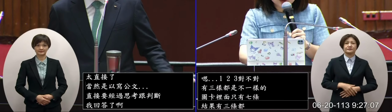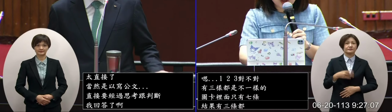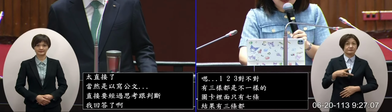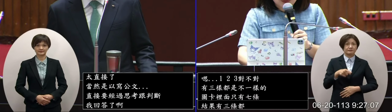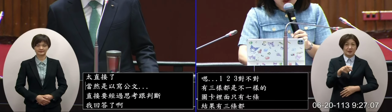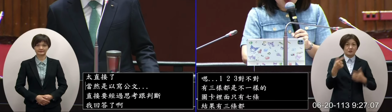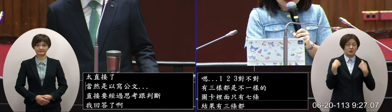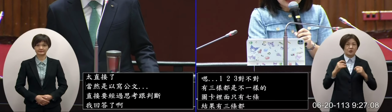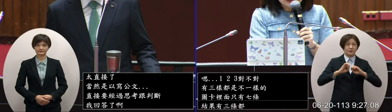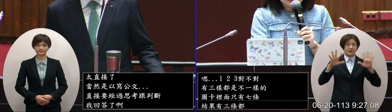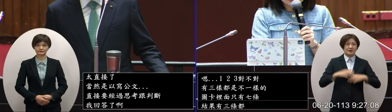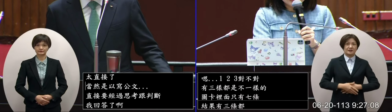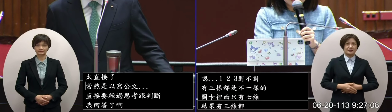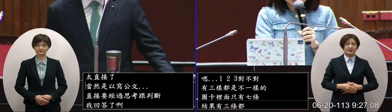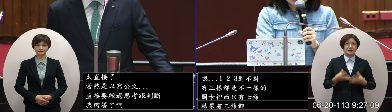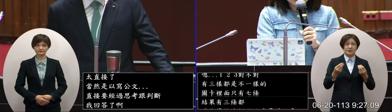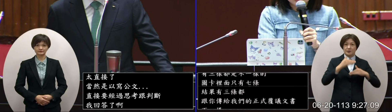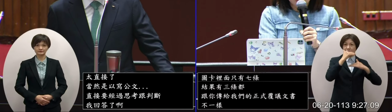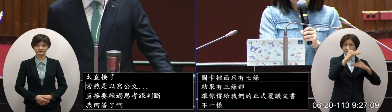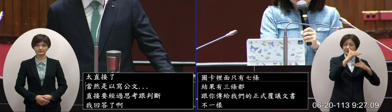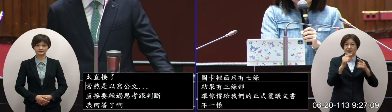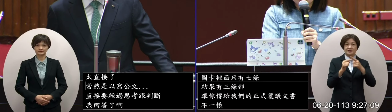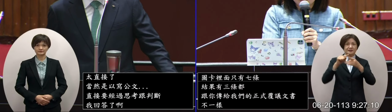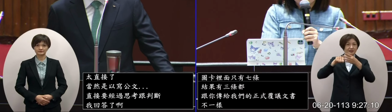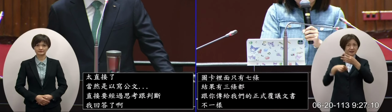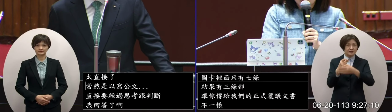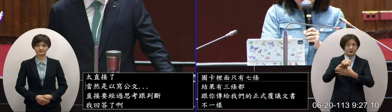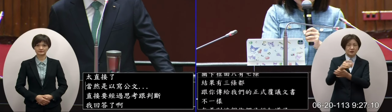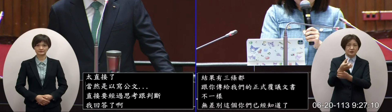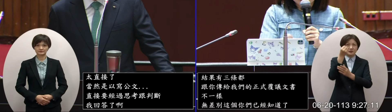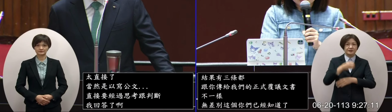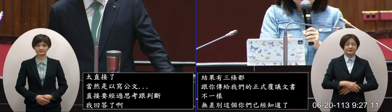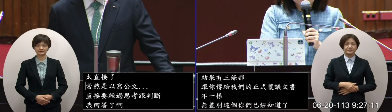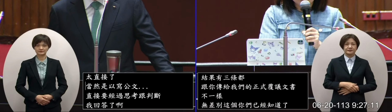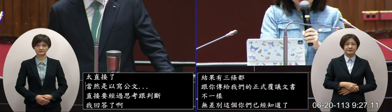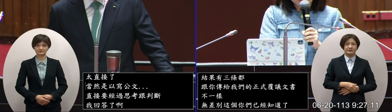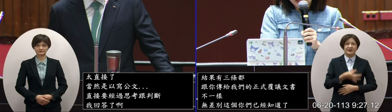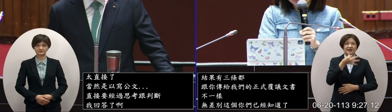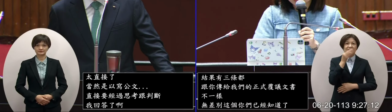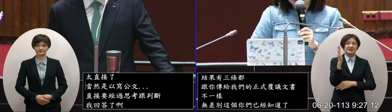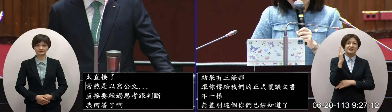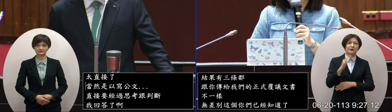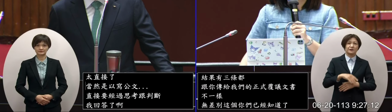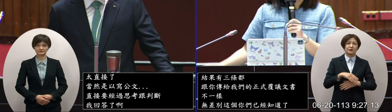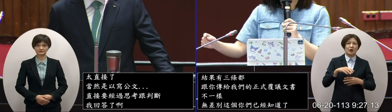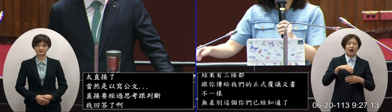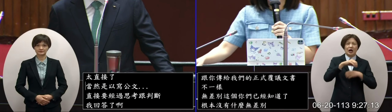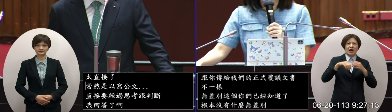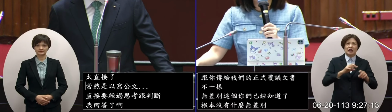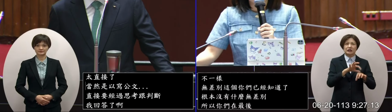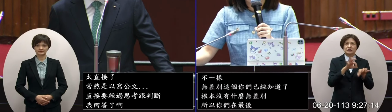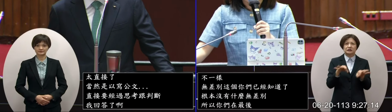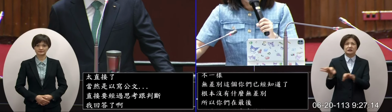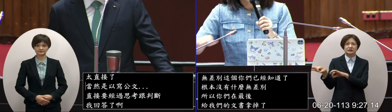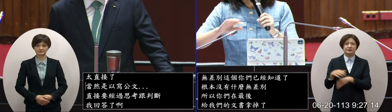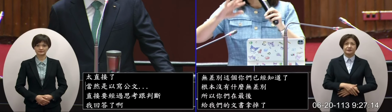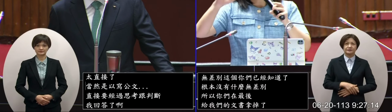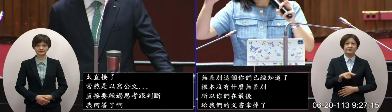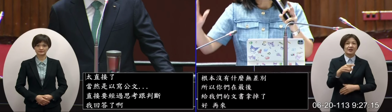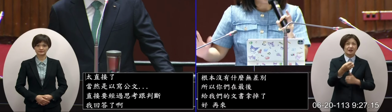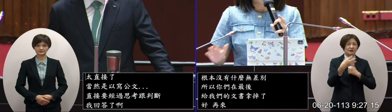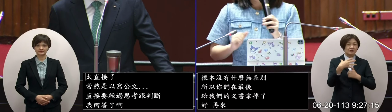们本来说无限期人事同意权，空转政府重要职权，你告诉我说，